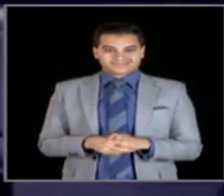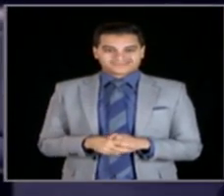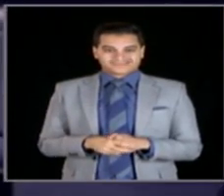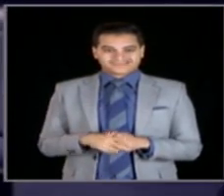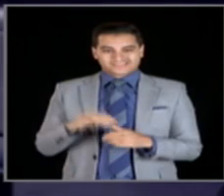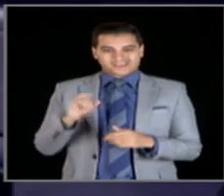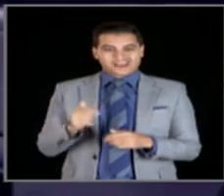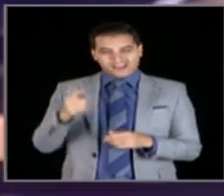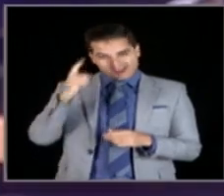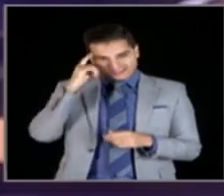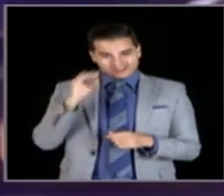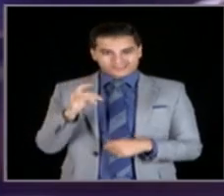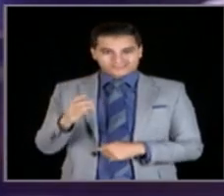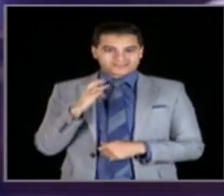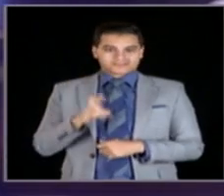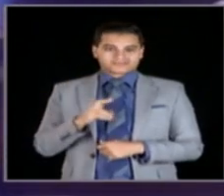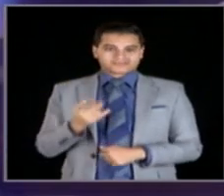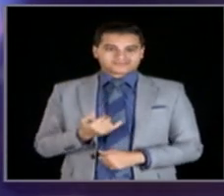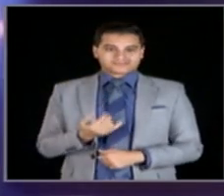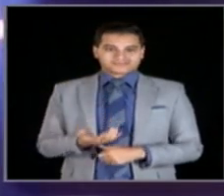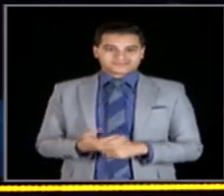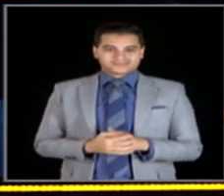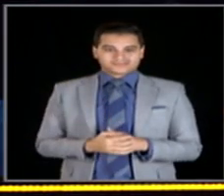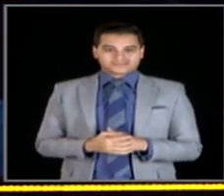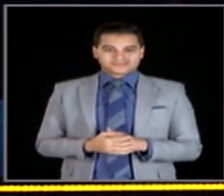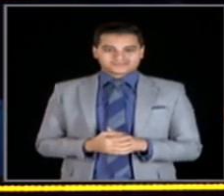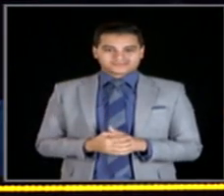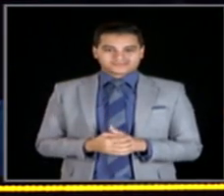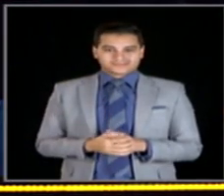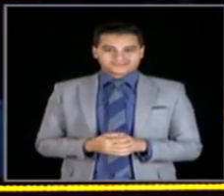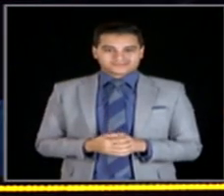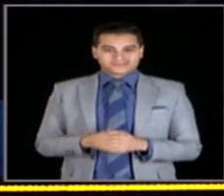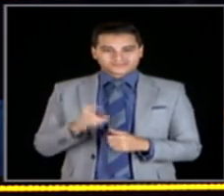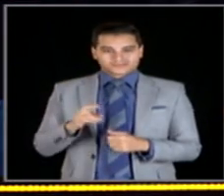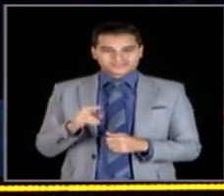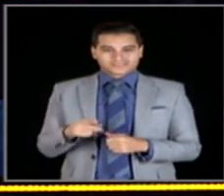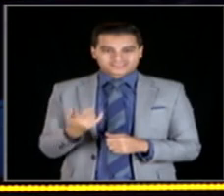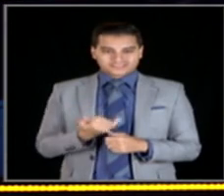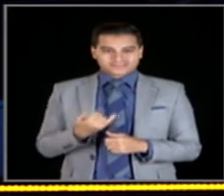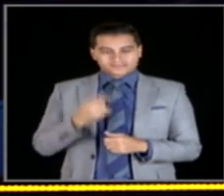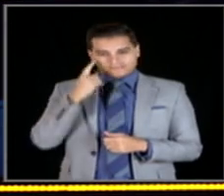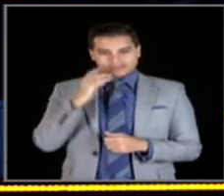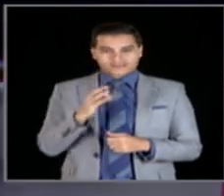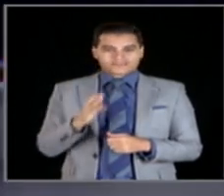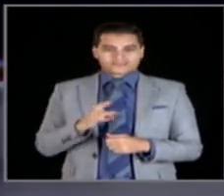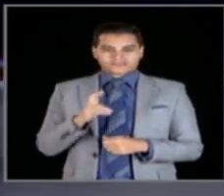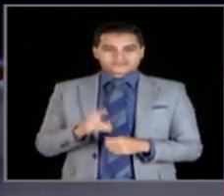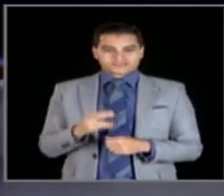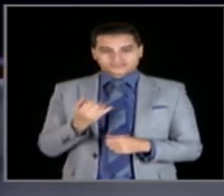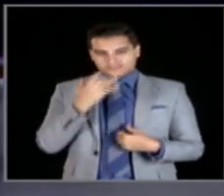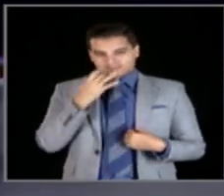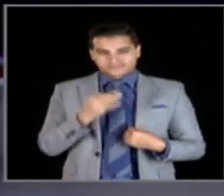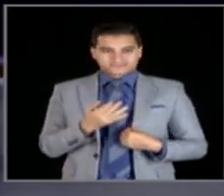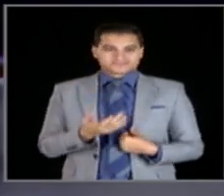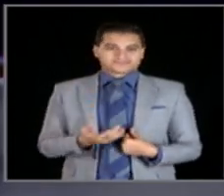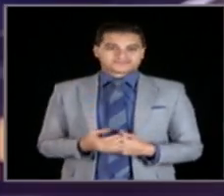هي هتعرف إجابة السؤال ده. قعدت فترة هناك. منار الأسئلة سهلة، انت هتعرفي إجابة السؤال. سؤال سهل